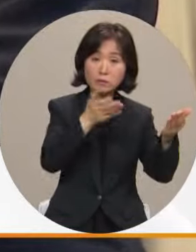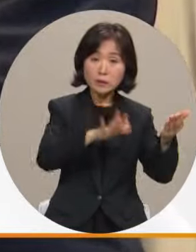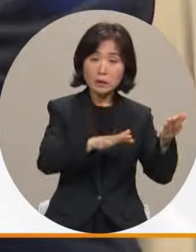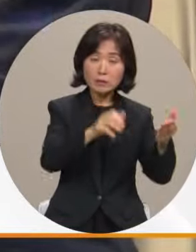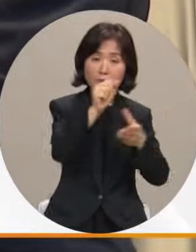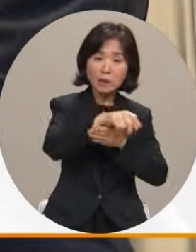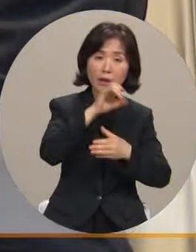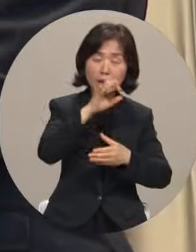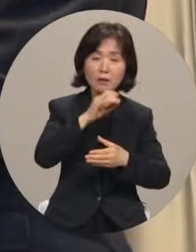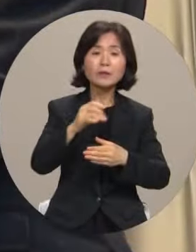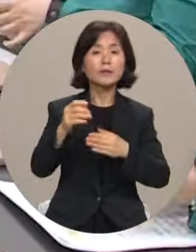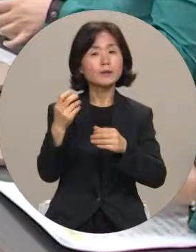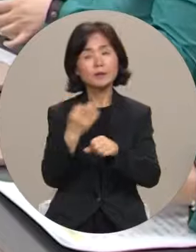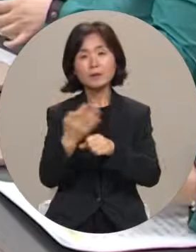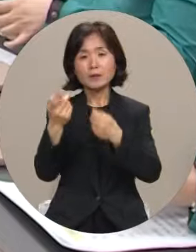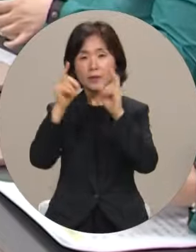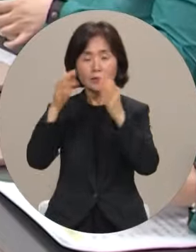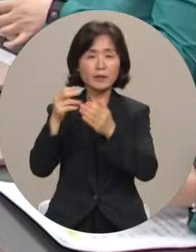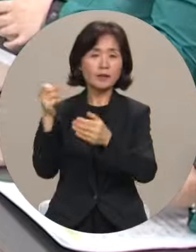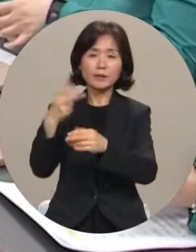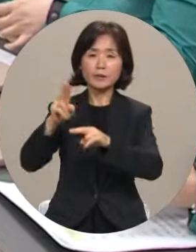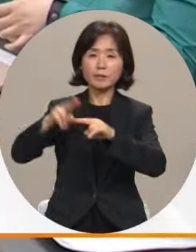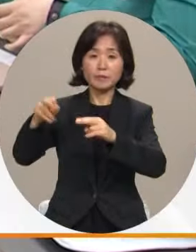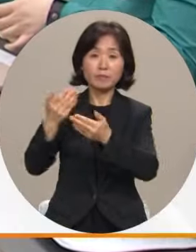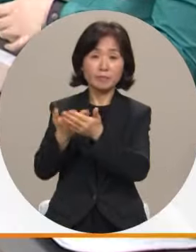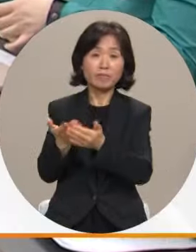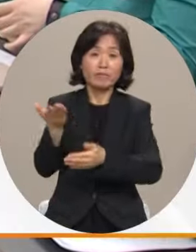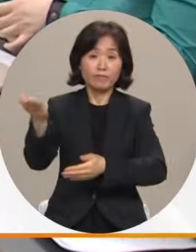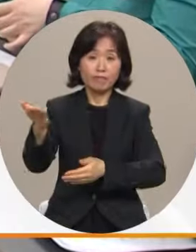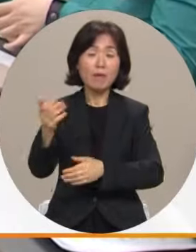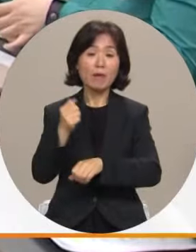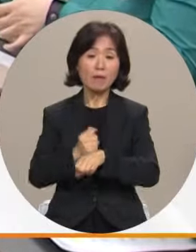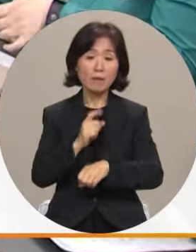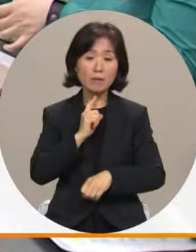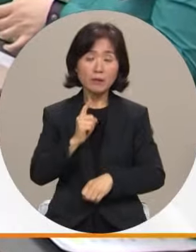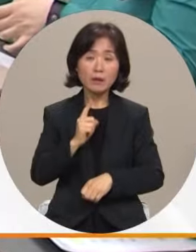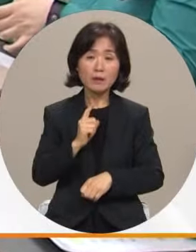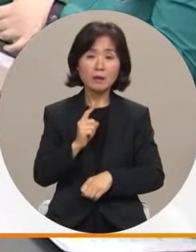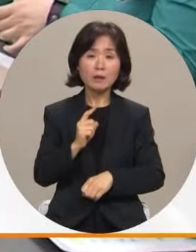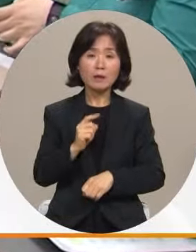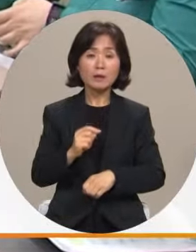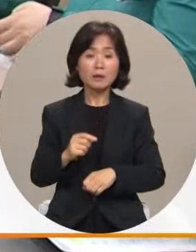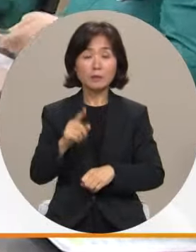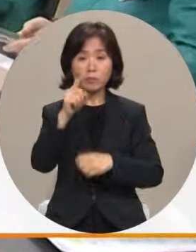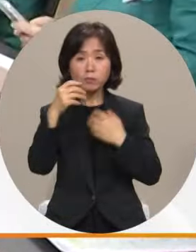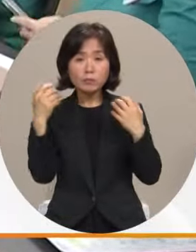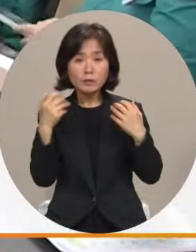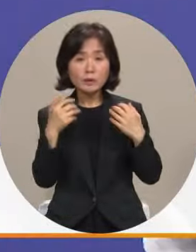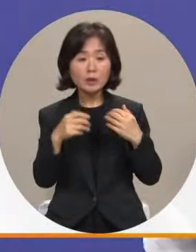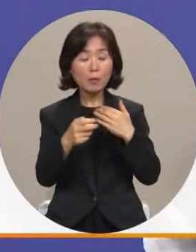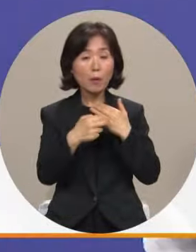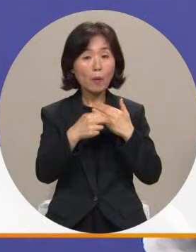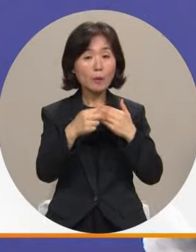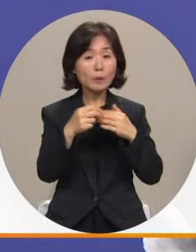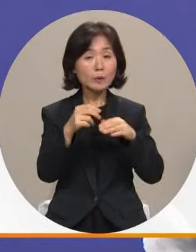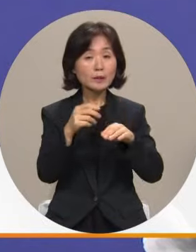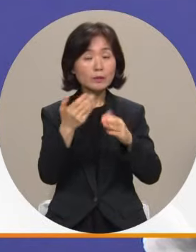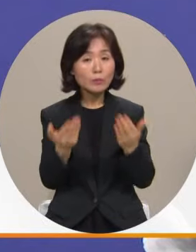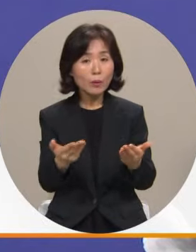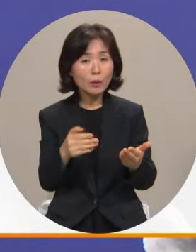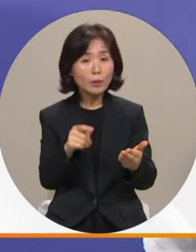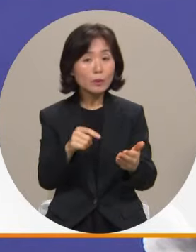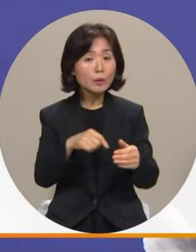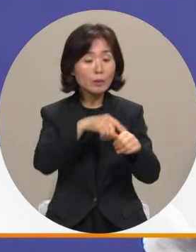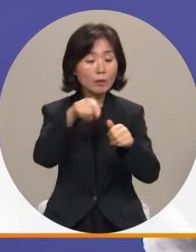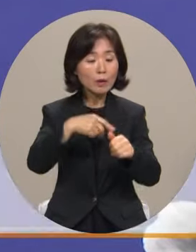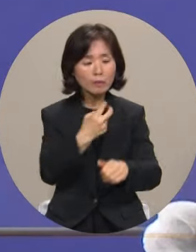겁니다 정부는 어제 열린 브리핑에서 병원 하루 휴진이 현장에서 어떻게 진행되는지 모니터링하고 판단하겠다고